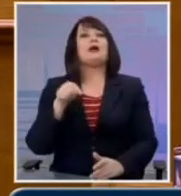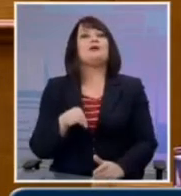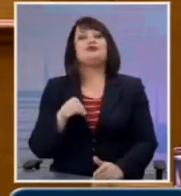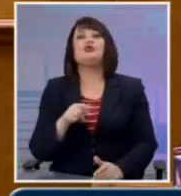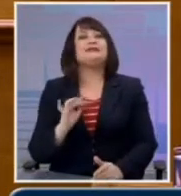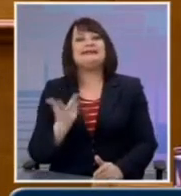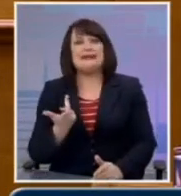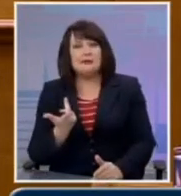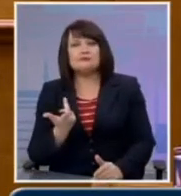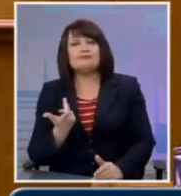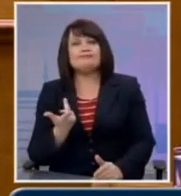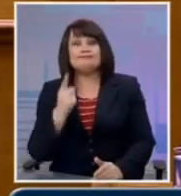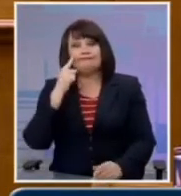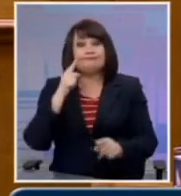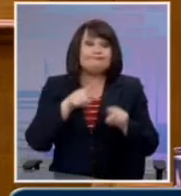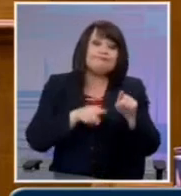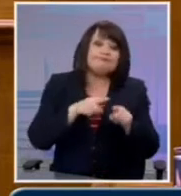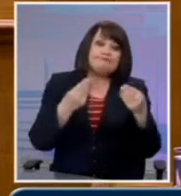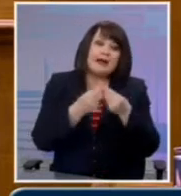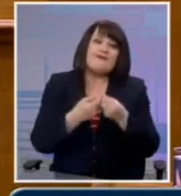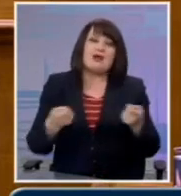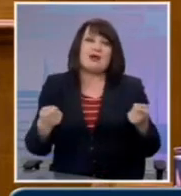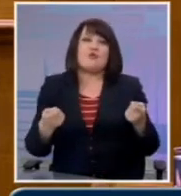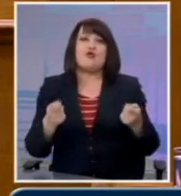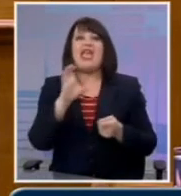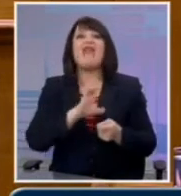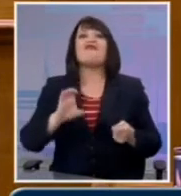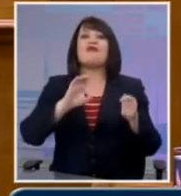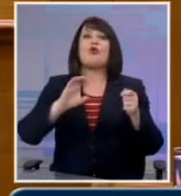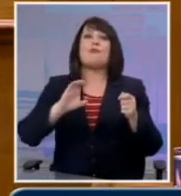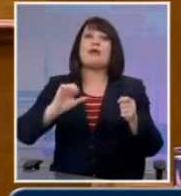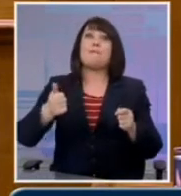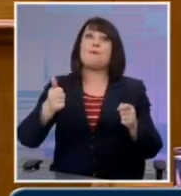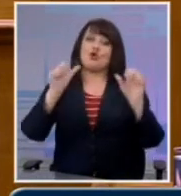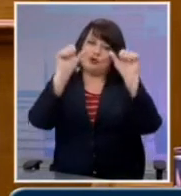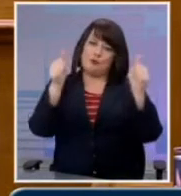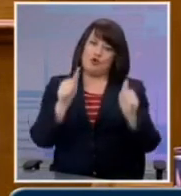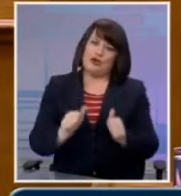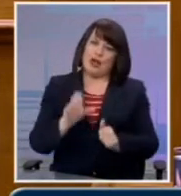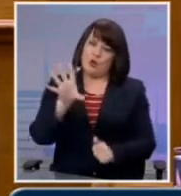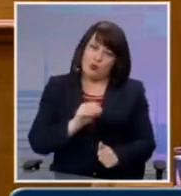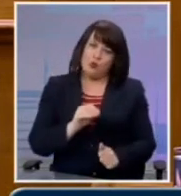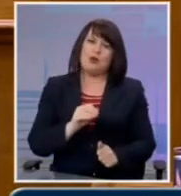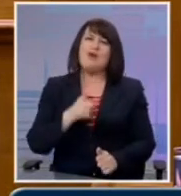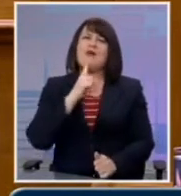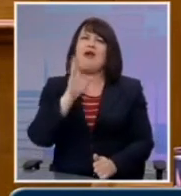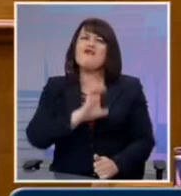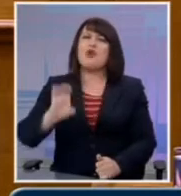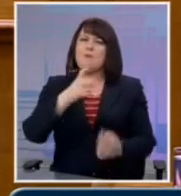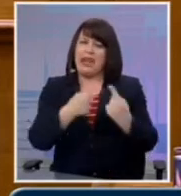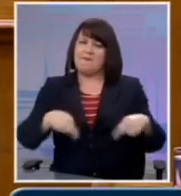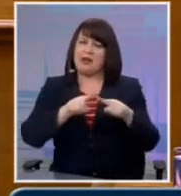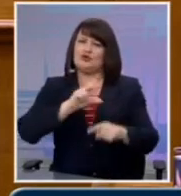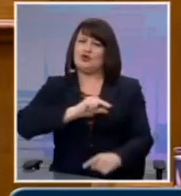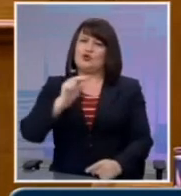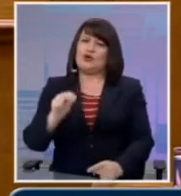μια καταναλογία εφαρμογή του ευρωπαϊκού προτύπου, του ευρωπαϊκού μοντέλου που υπάρχει σε όλα τα λιμάνια της Ευρώπης. Μέσα